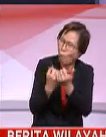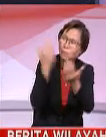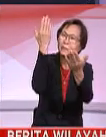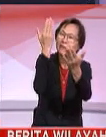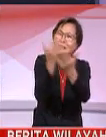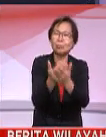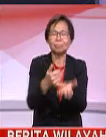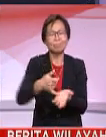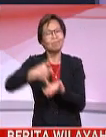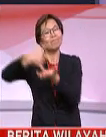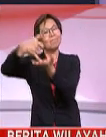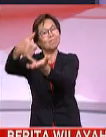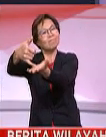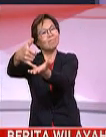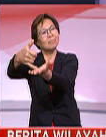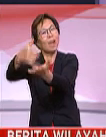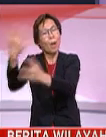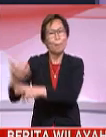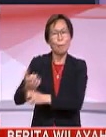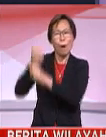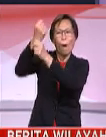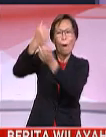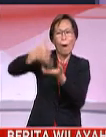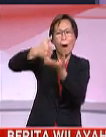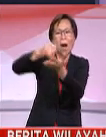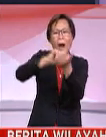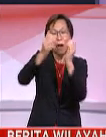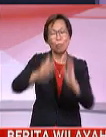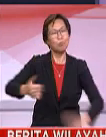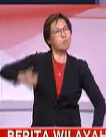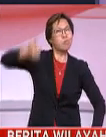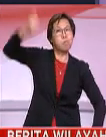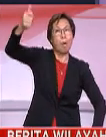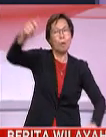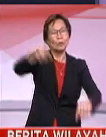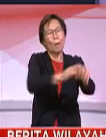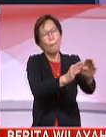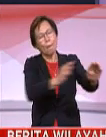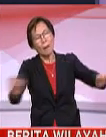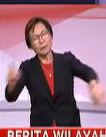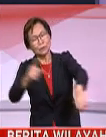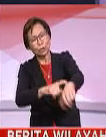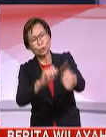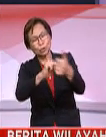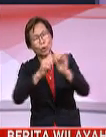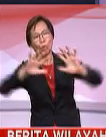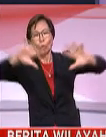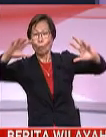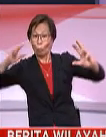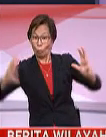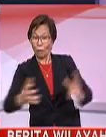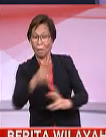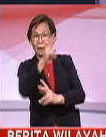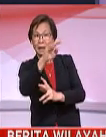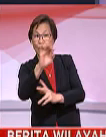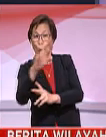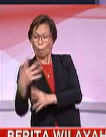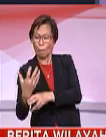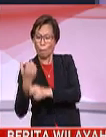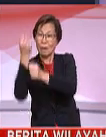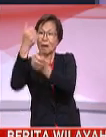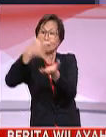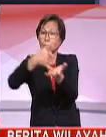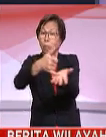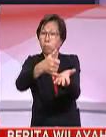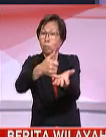sehingga dinobatkan sebagai pemenang anugerah atlet terunggul sepanjang zaman sukan dunia. Nicole memenangi anugerah